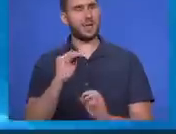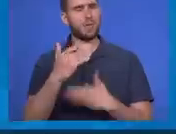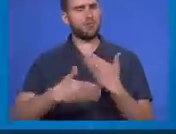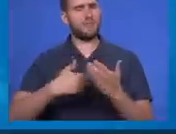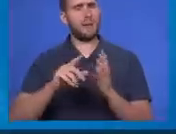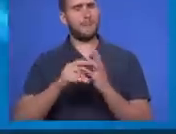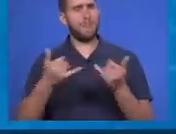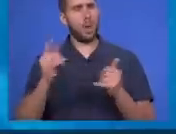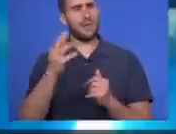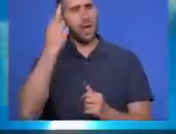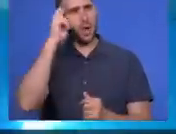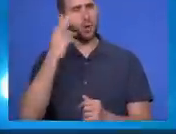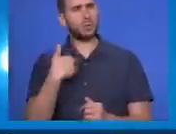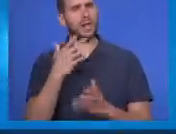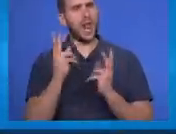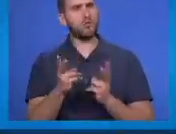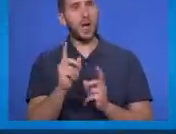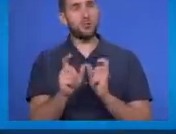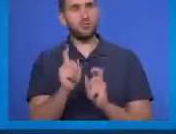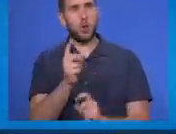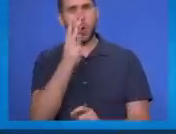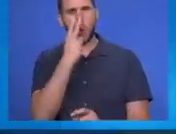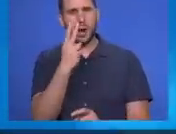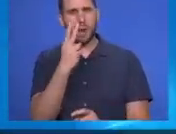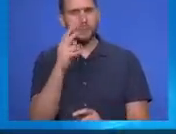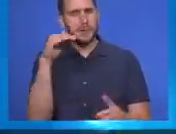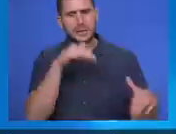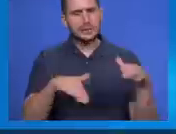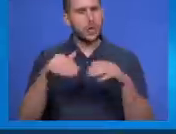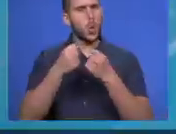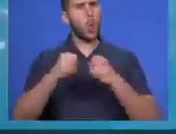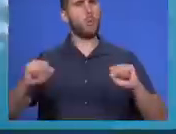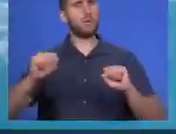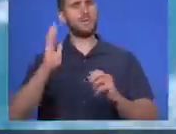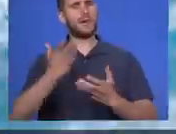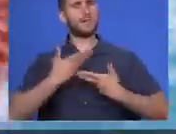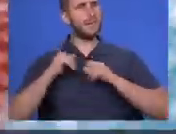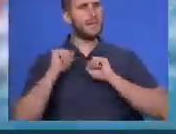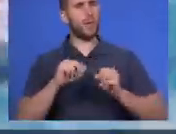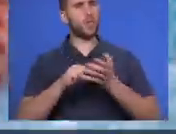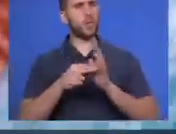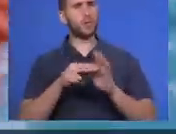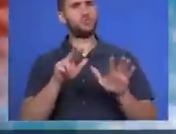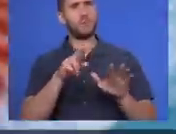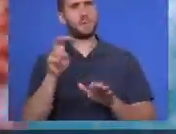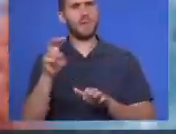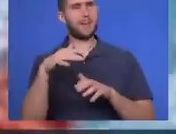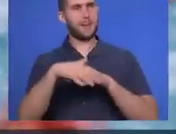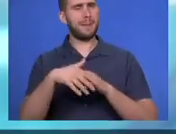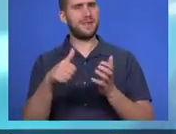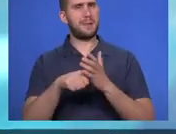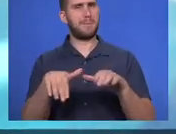אבל הרעיון שמבקש לאפשר גם למי שאינו רואה לשחות בחופשיות, כבר קיבל תמיכה של תוכנית 8200 אימפקט ובנק